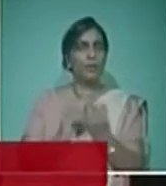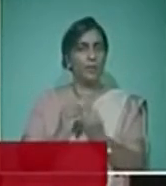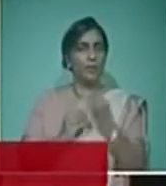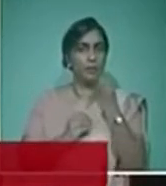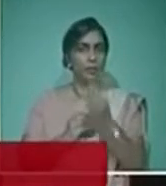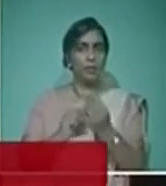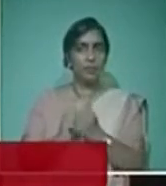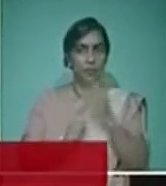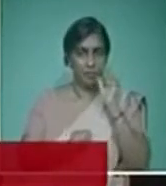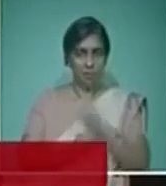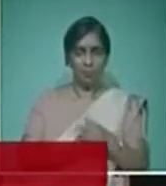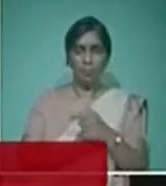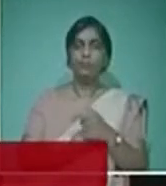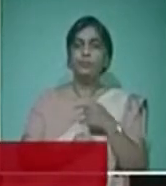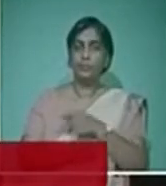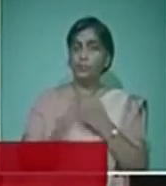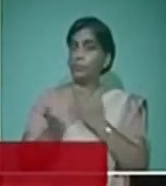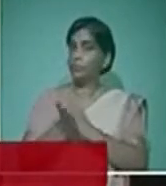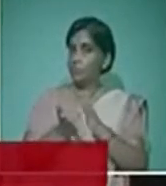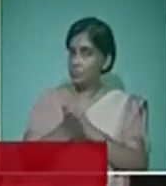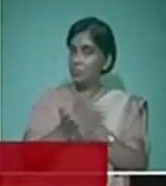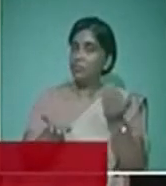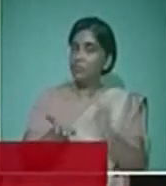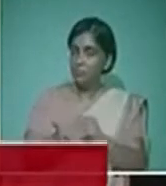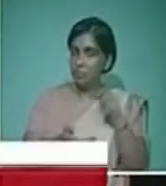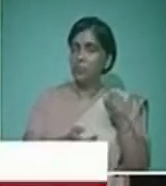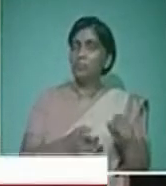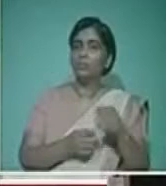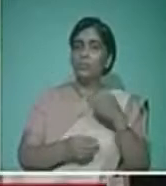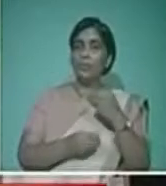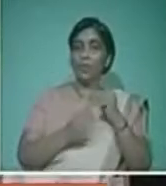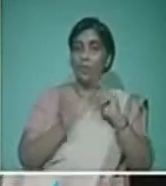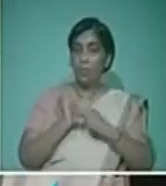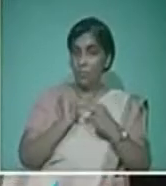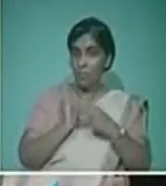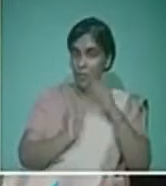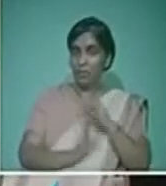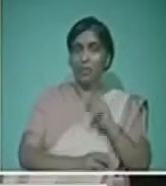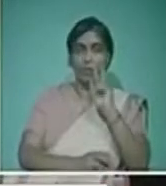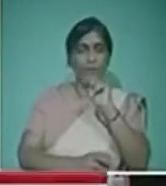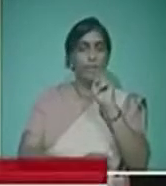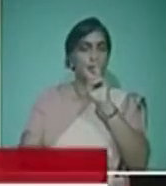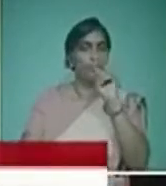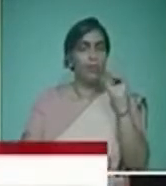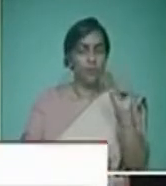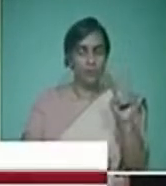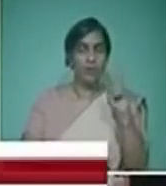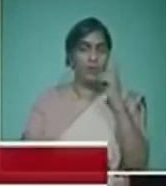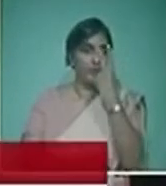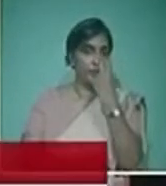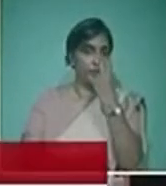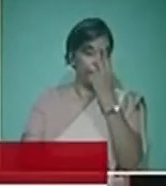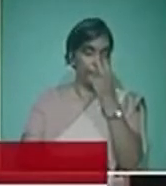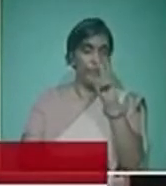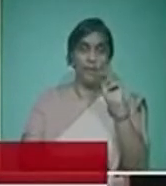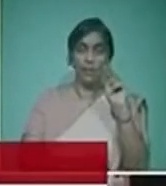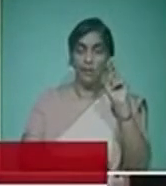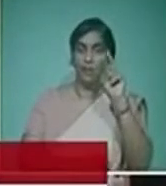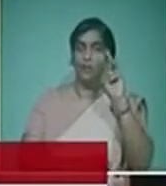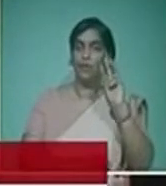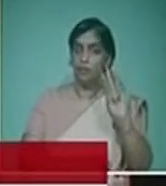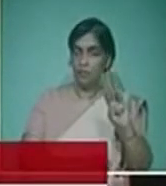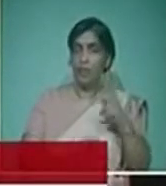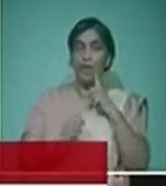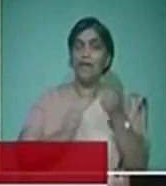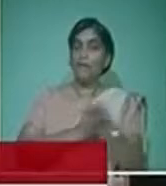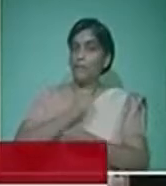දීමටත් කටයුතු කළා. මේ සහනවලට අමතරව මෙම ව්‍යාකෘති යටතේ 2022 2023 මහකන්නේ වී